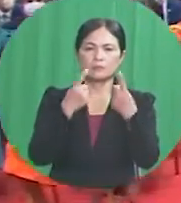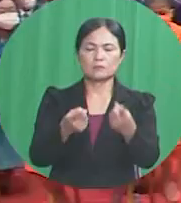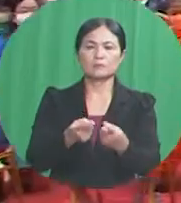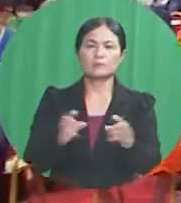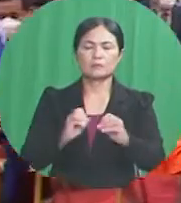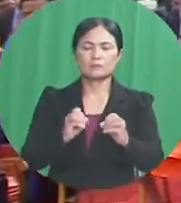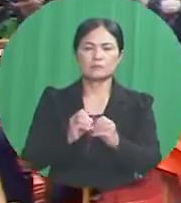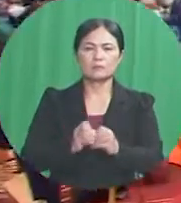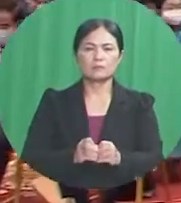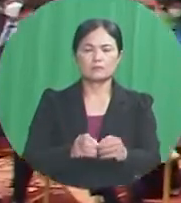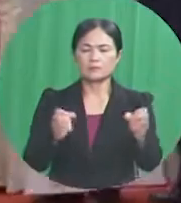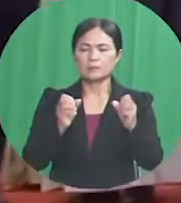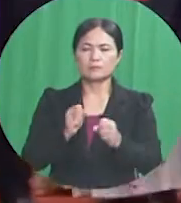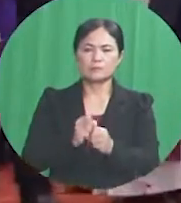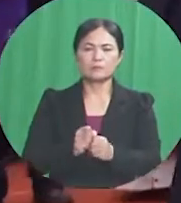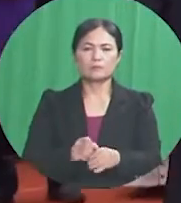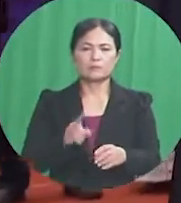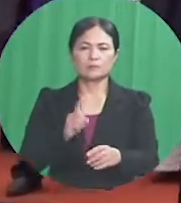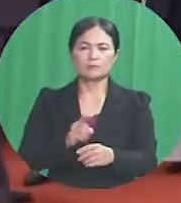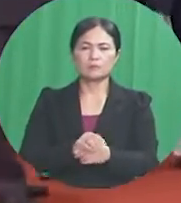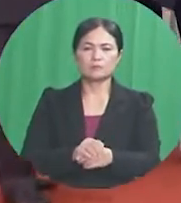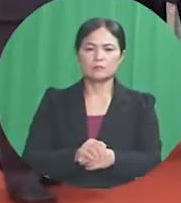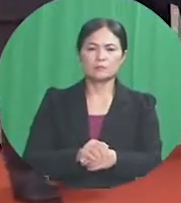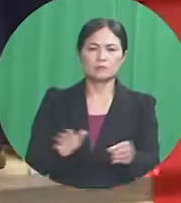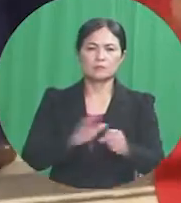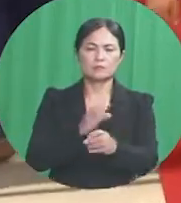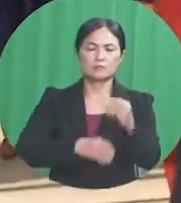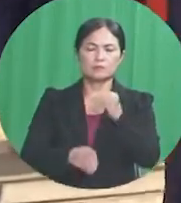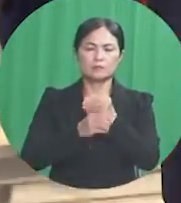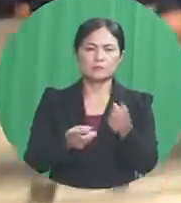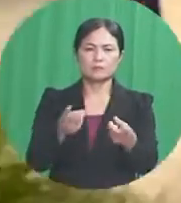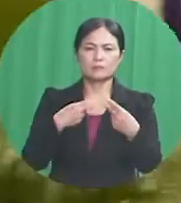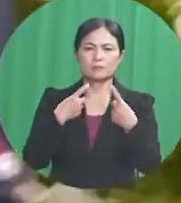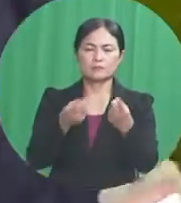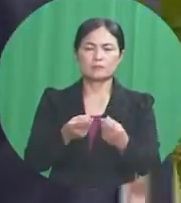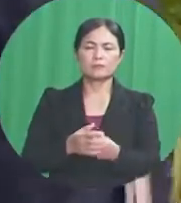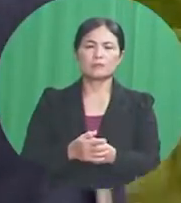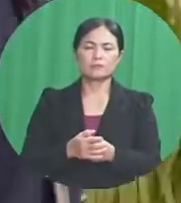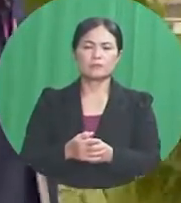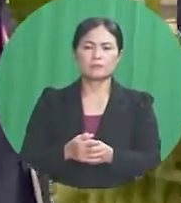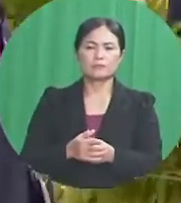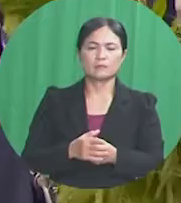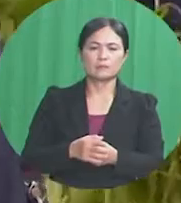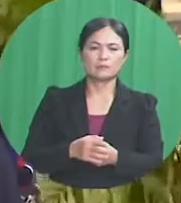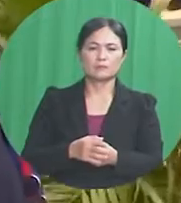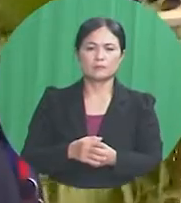កមិនប្រកាន់តឹងតែងដែលជាផ្នែកមួយនៃការបំពេញបន្ថែមឲ្យគ្នាទៅវិញទៅមក